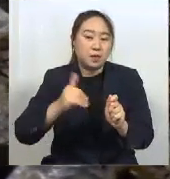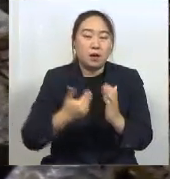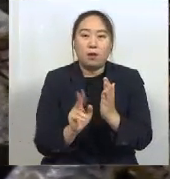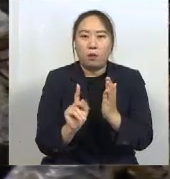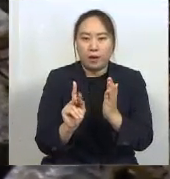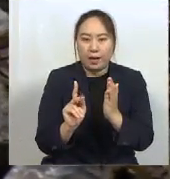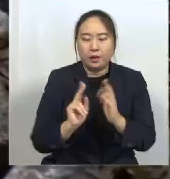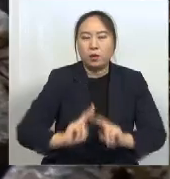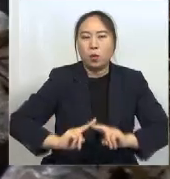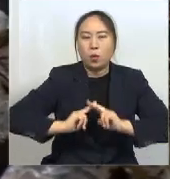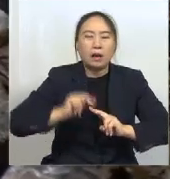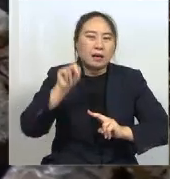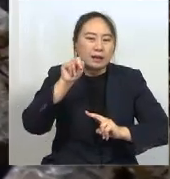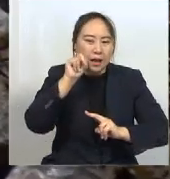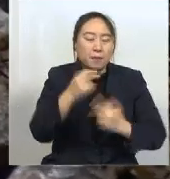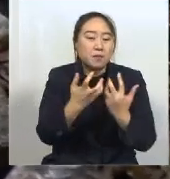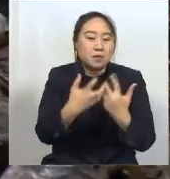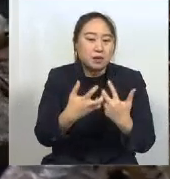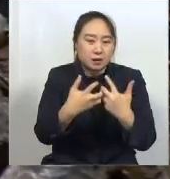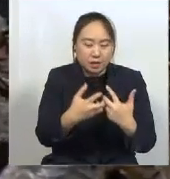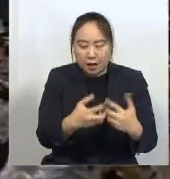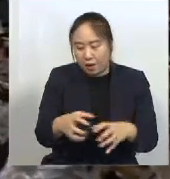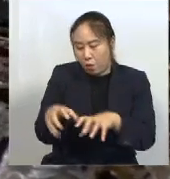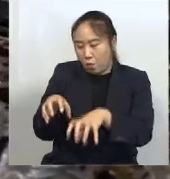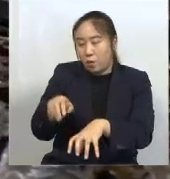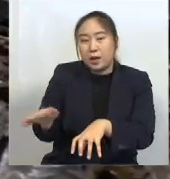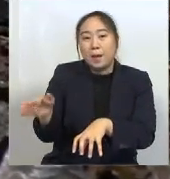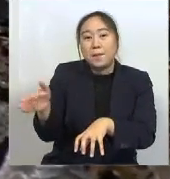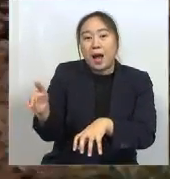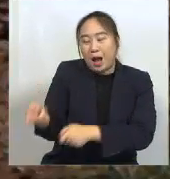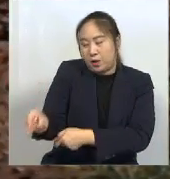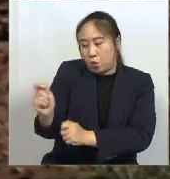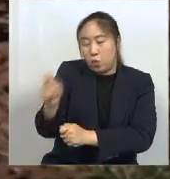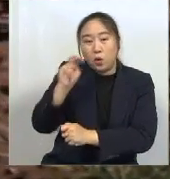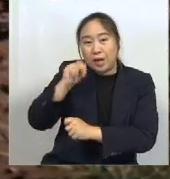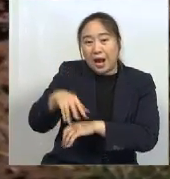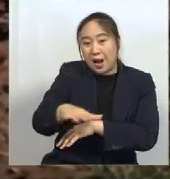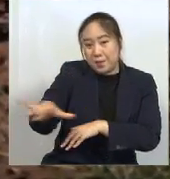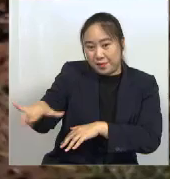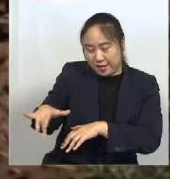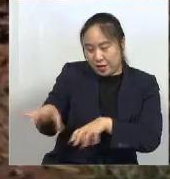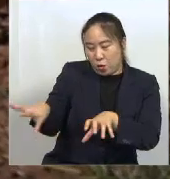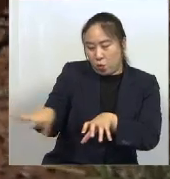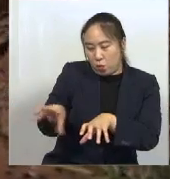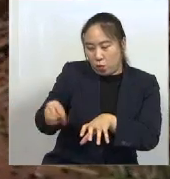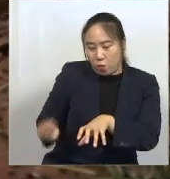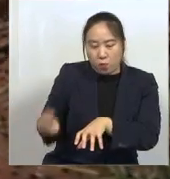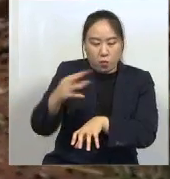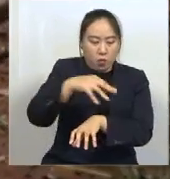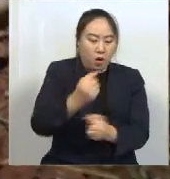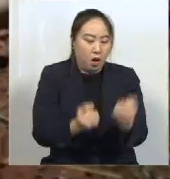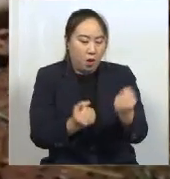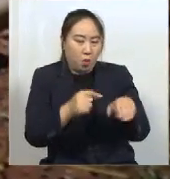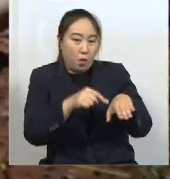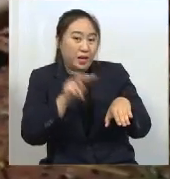น้ำด้วยการติดตั้งเครื่องสูบน้ำจากบ่อตกปลาที่บ้านหนองบัวน้อยใส่รถบรรทุกน้ำค่ะแล้วก็นำไปรดต้